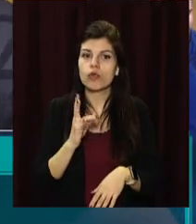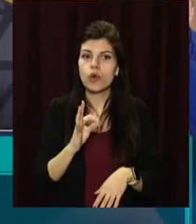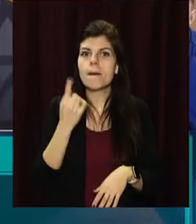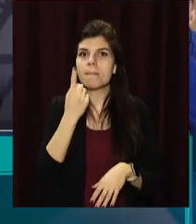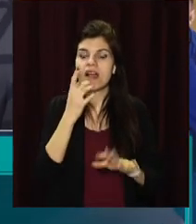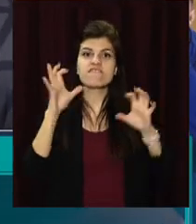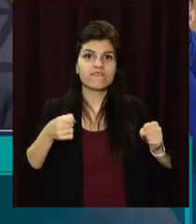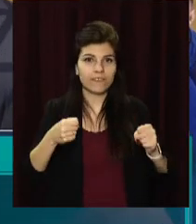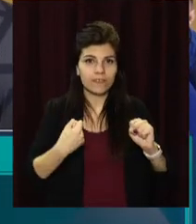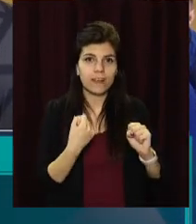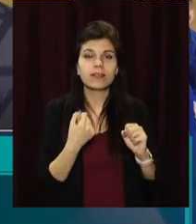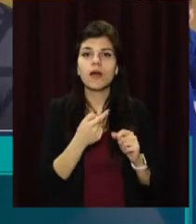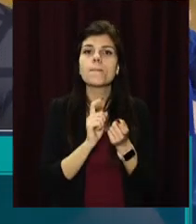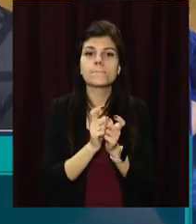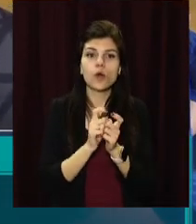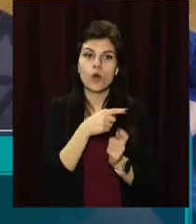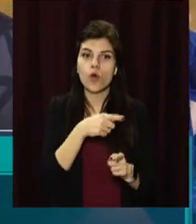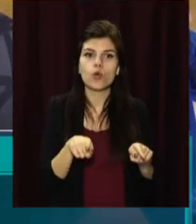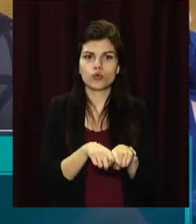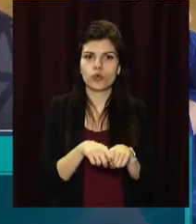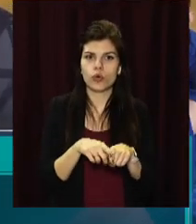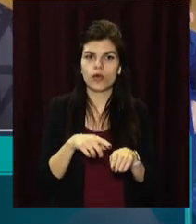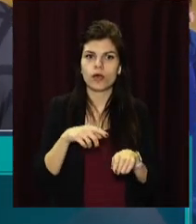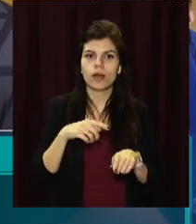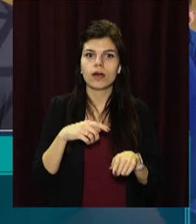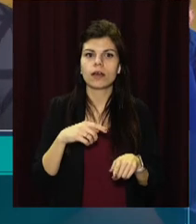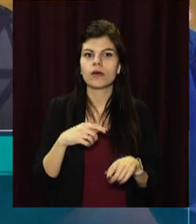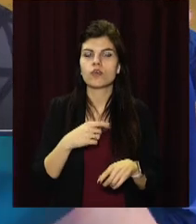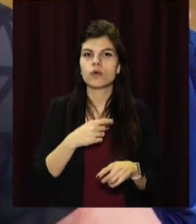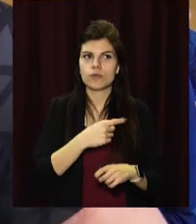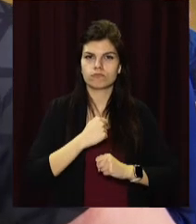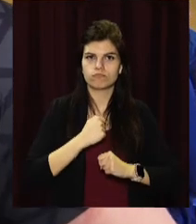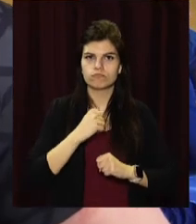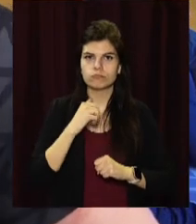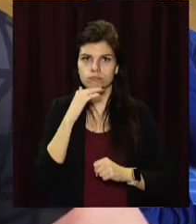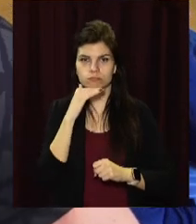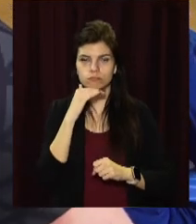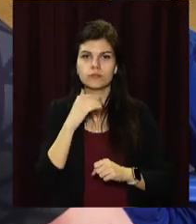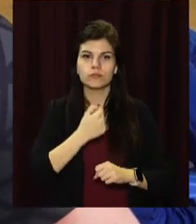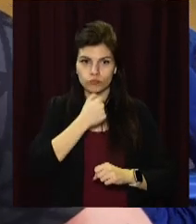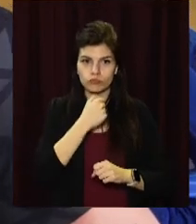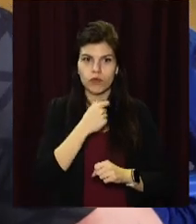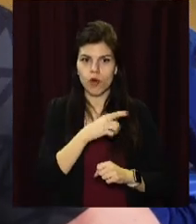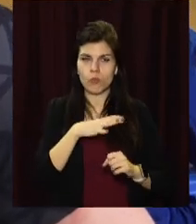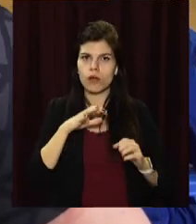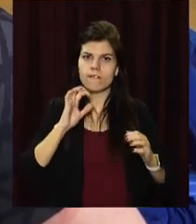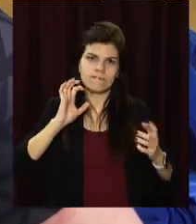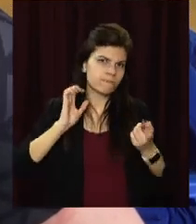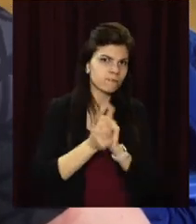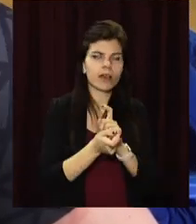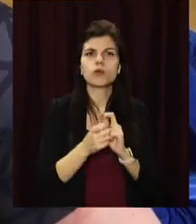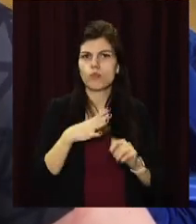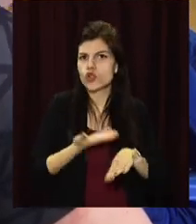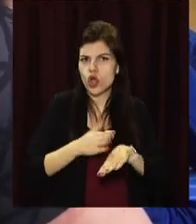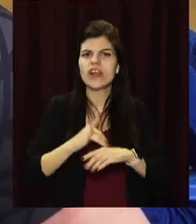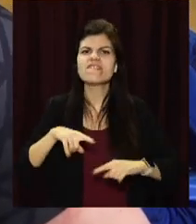тому що боровся з таким іменитим борцом, взрослим, Дмитрієм Пешковим. От з ним схватка була тяжела, ну і фінальна схватка, тому